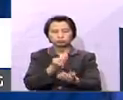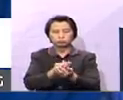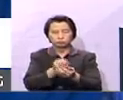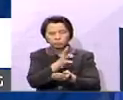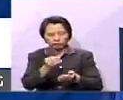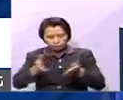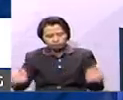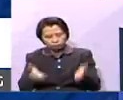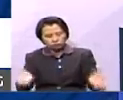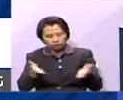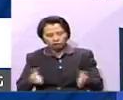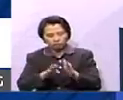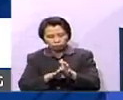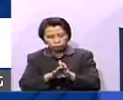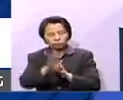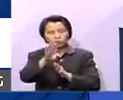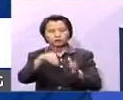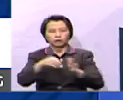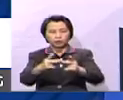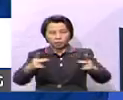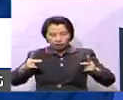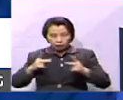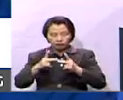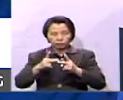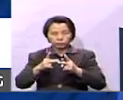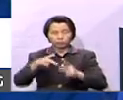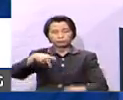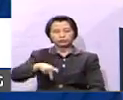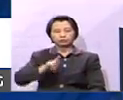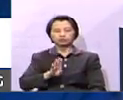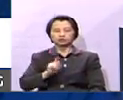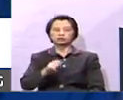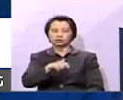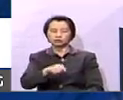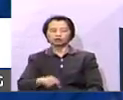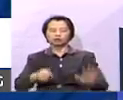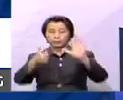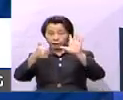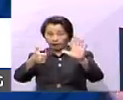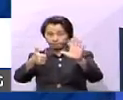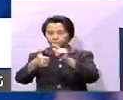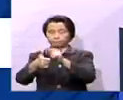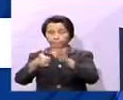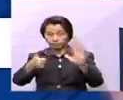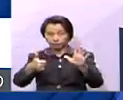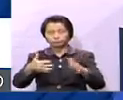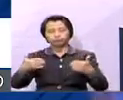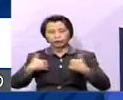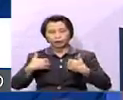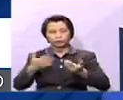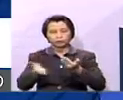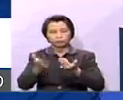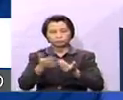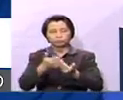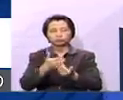galakkan kepada pertumbuhan dalam kawasan pihak berkuasa tempatan yang tersebut yang keenam terdapat kemudahan-kemudahan